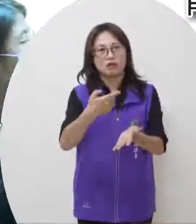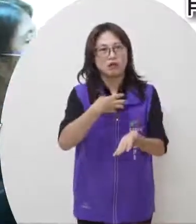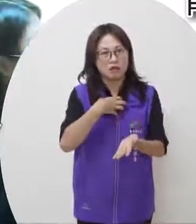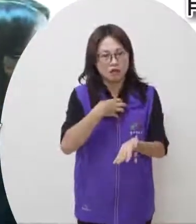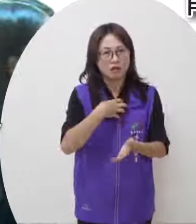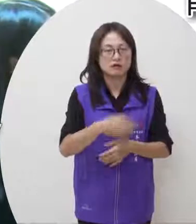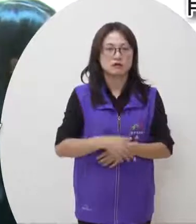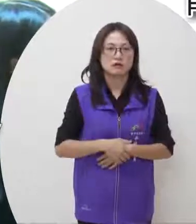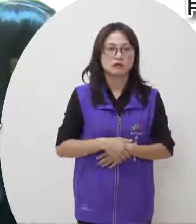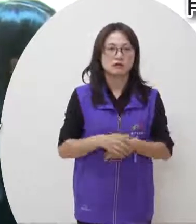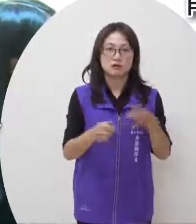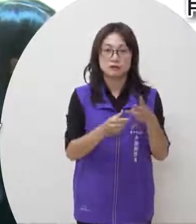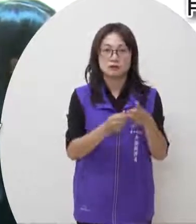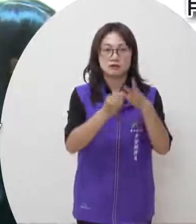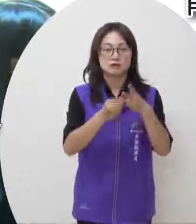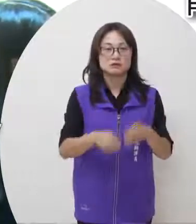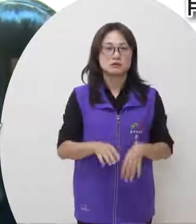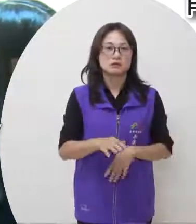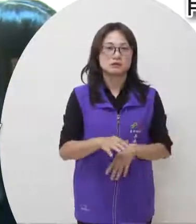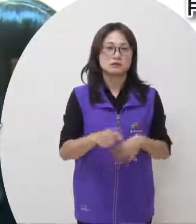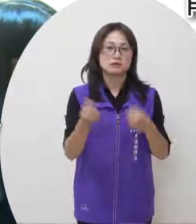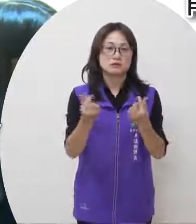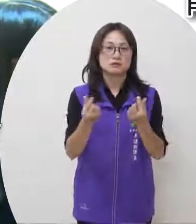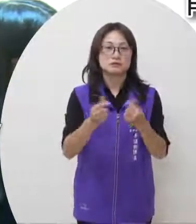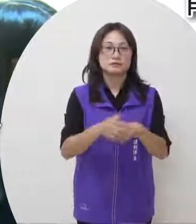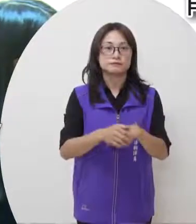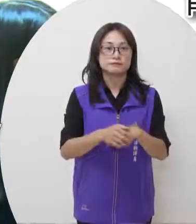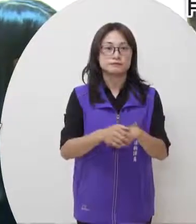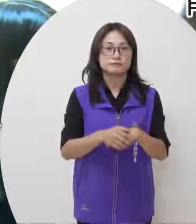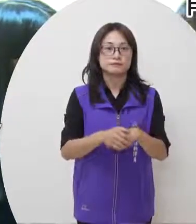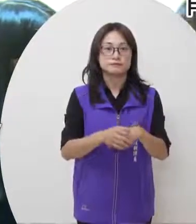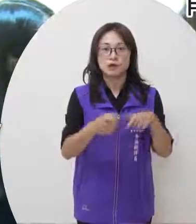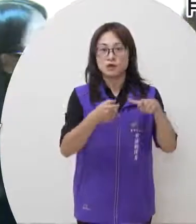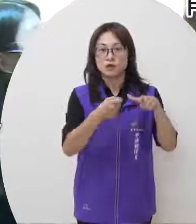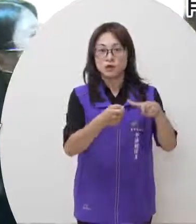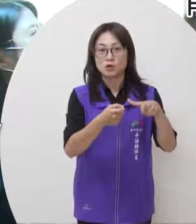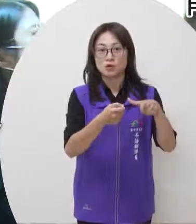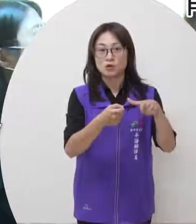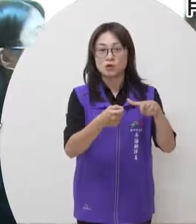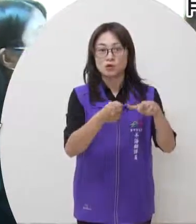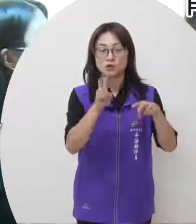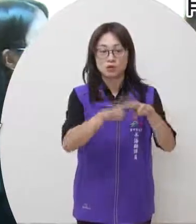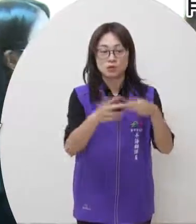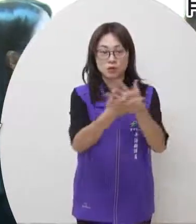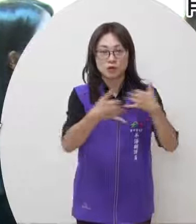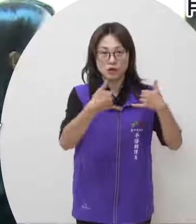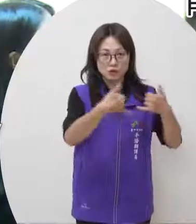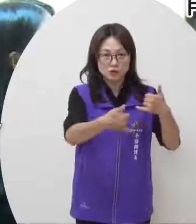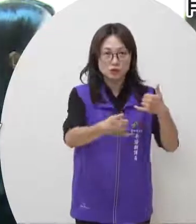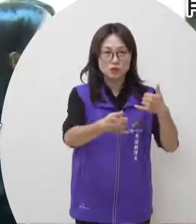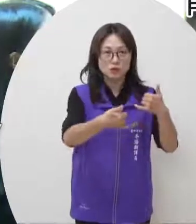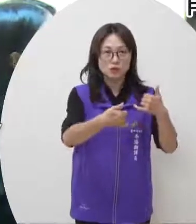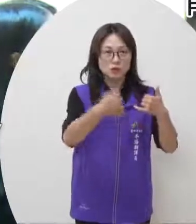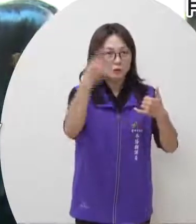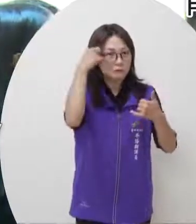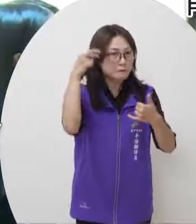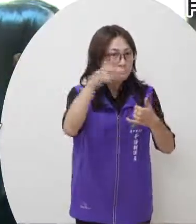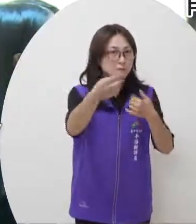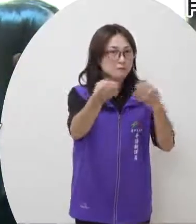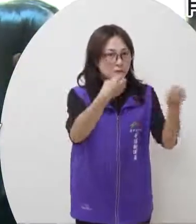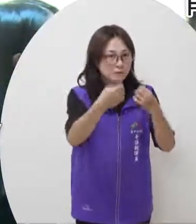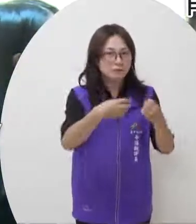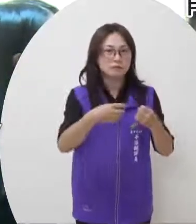些不管在这个公共网络政策上面的一些讯息回馈，或是在议会上